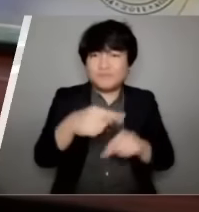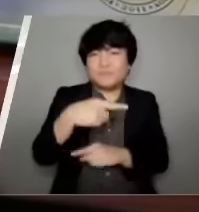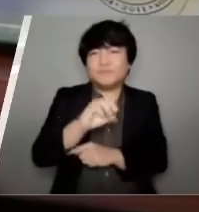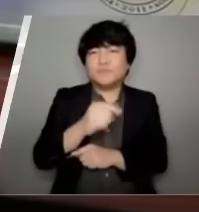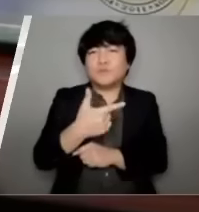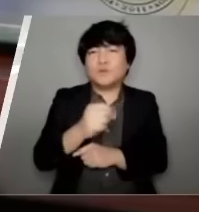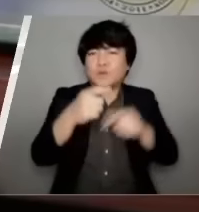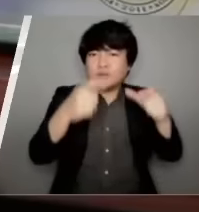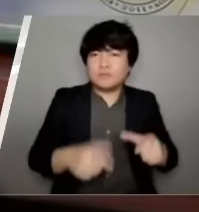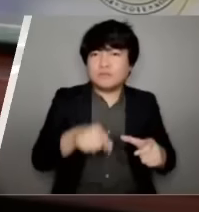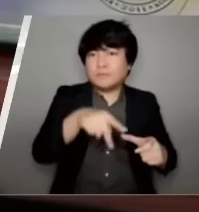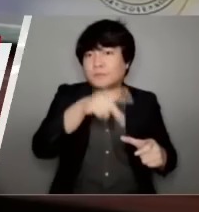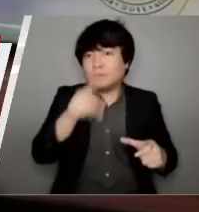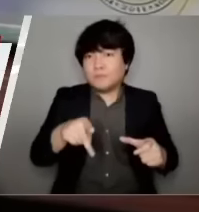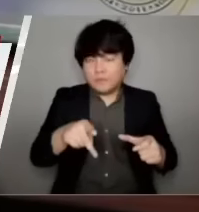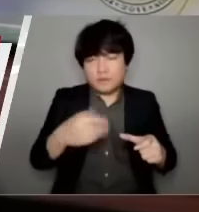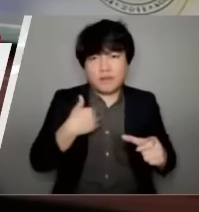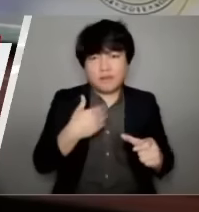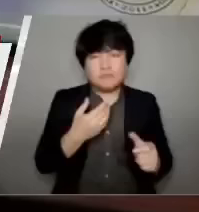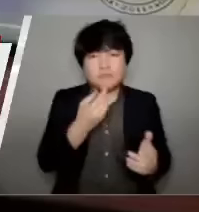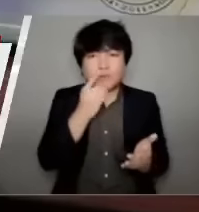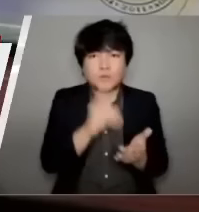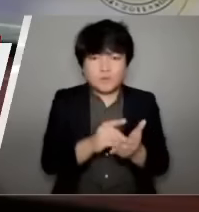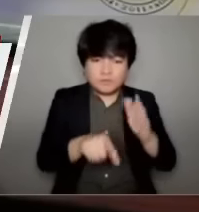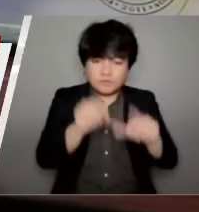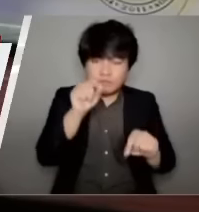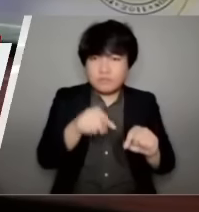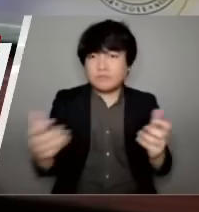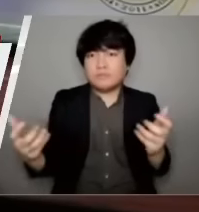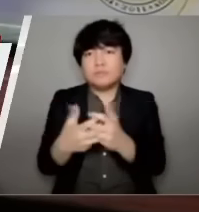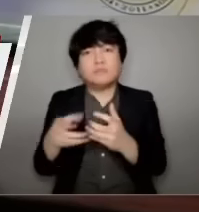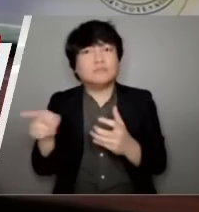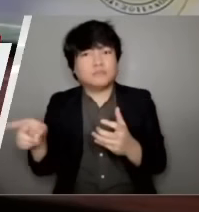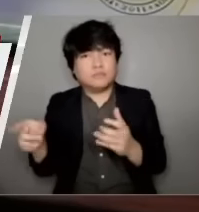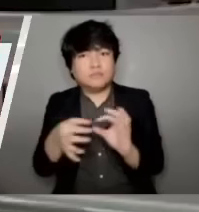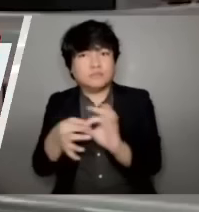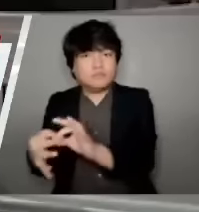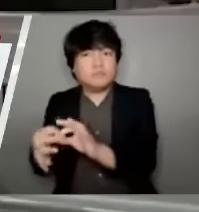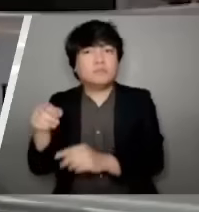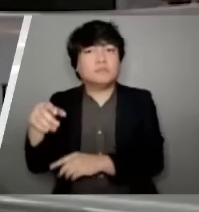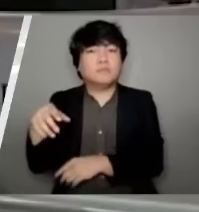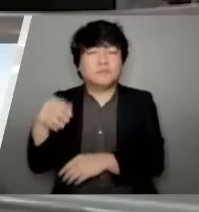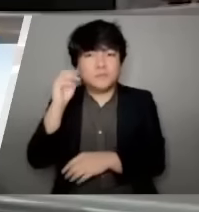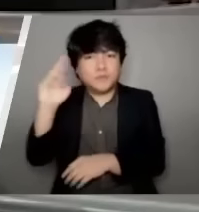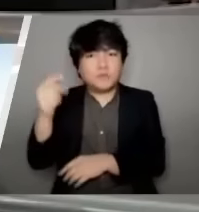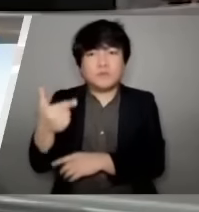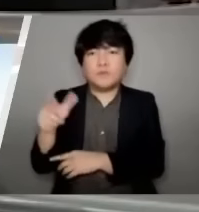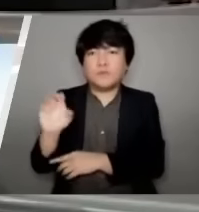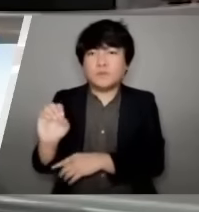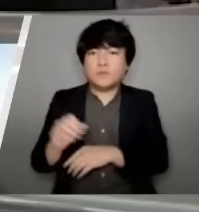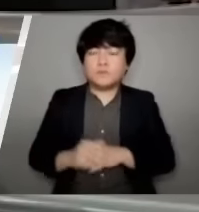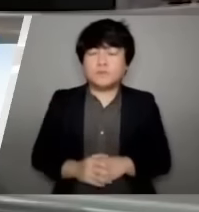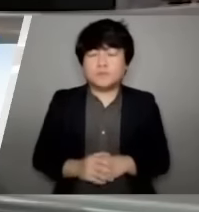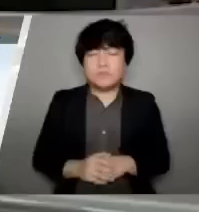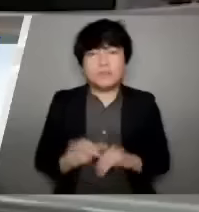suspended Mayor Alice Go dun sa operation ng Porac Illegal Pogo Hub. Sa mga incorporations, ano,